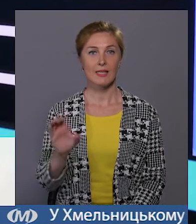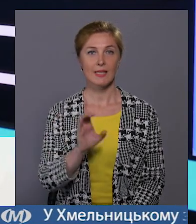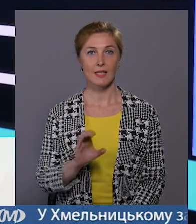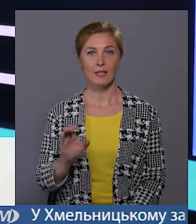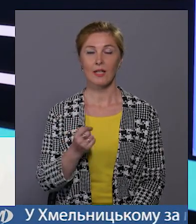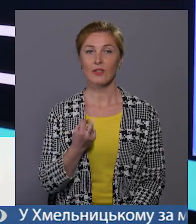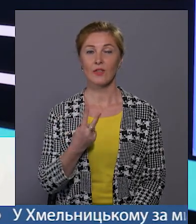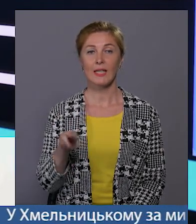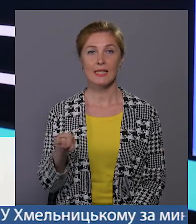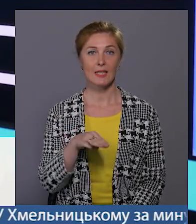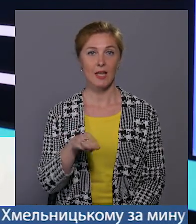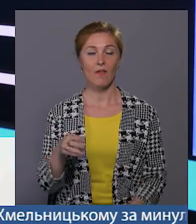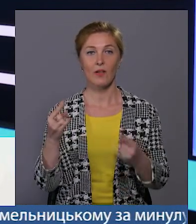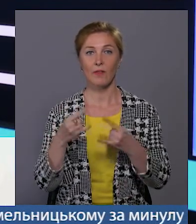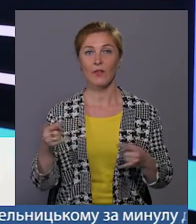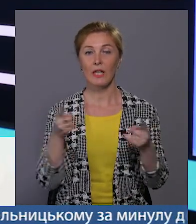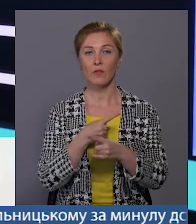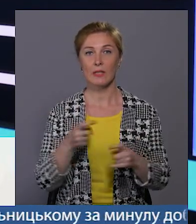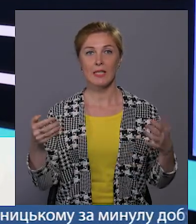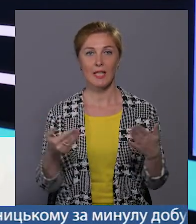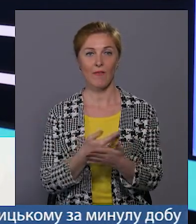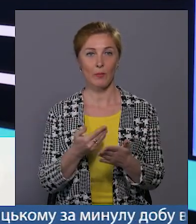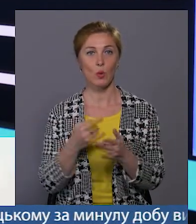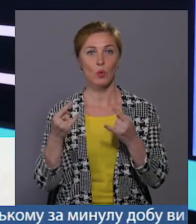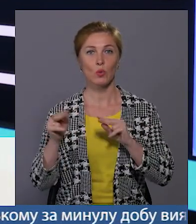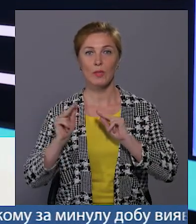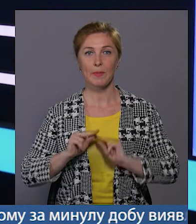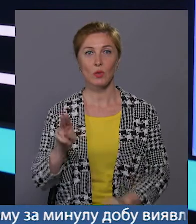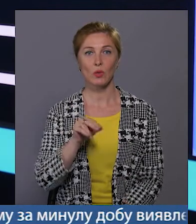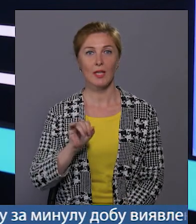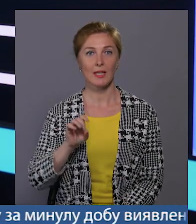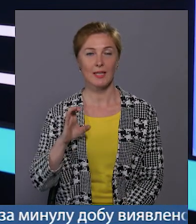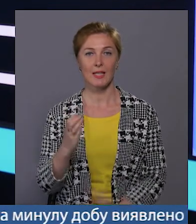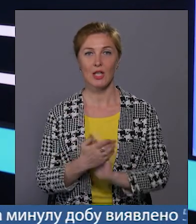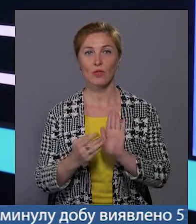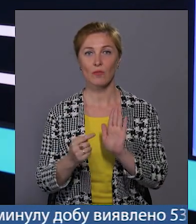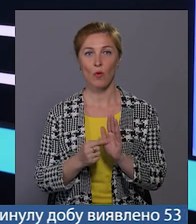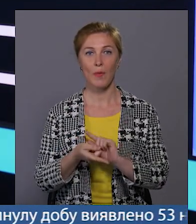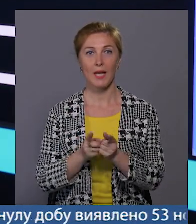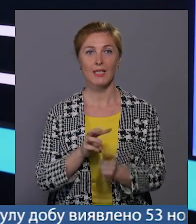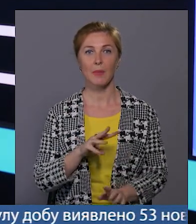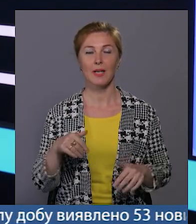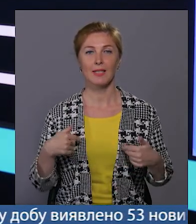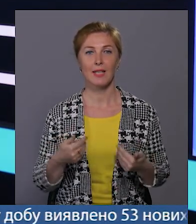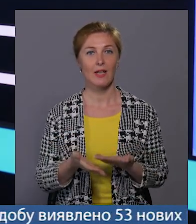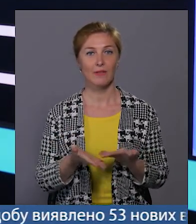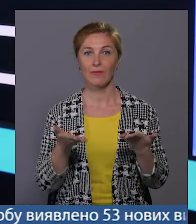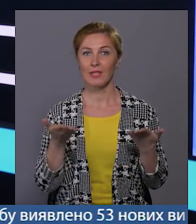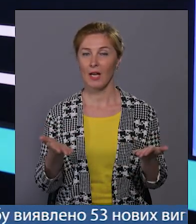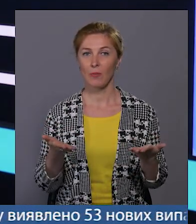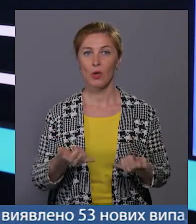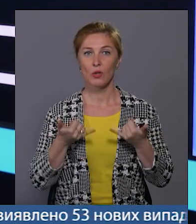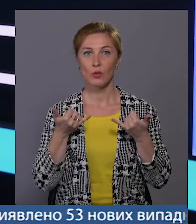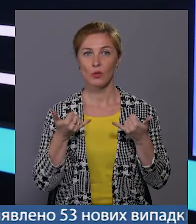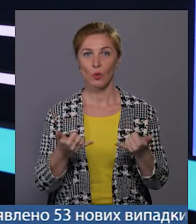Середа, 12 травня. В ефірі інформаційний випуск. У студії працює Денис Напорчук, на жестову мову перекладає Марина Бірюкова.